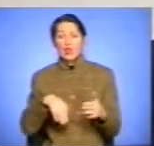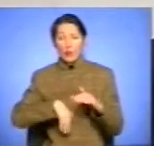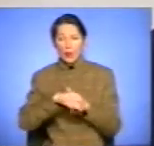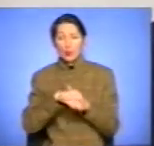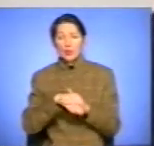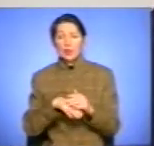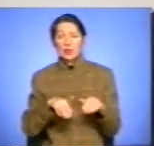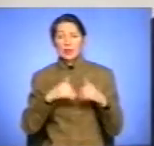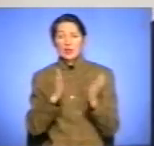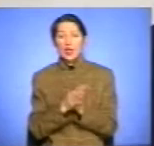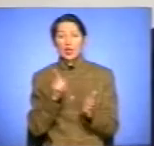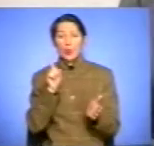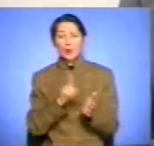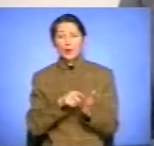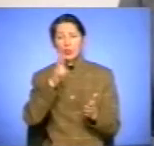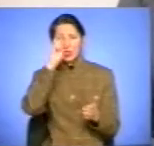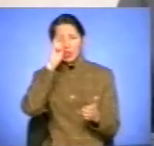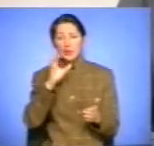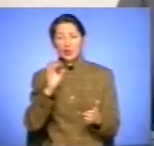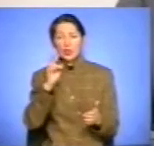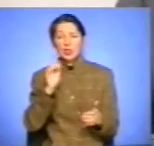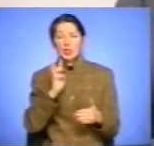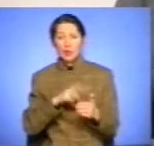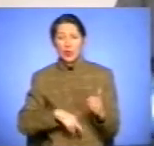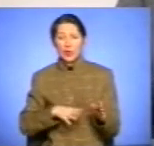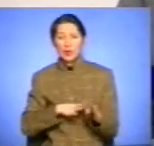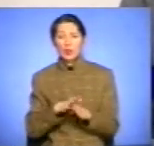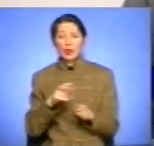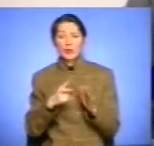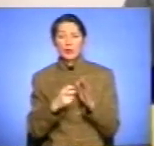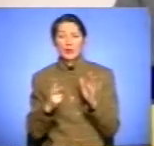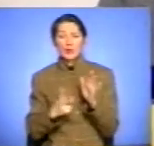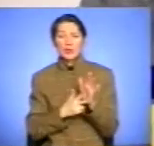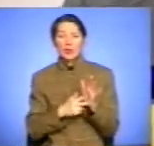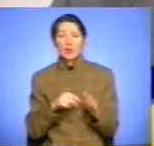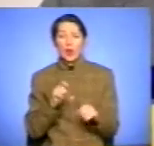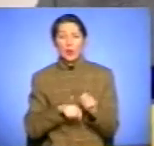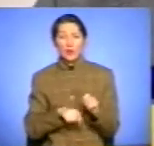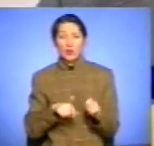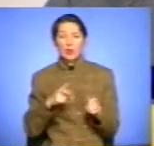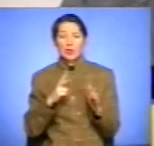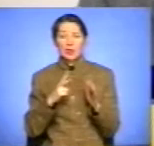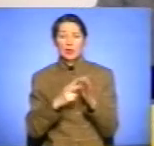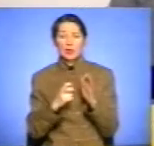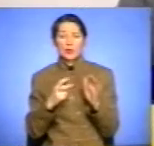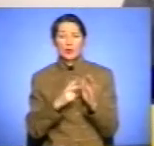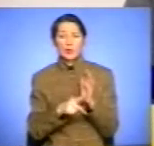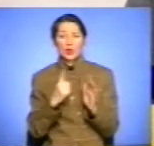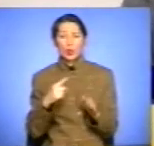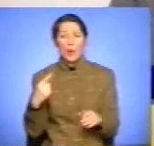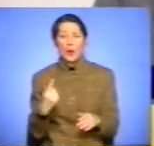державне соціальне страхування здійснено 818 перевірок в тому числі 781 первинну